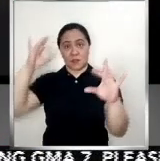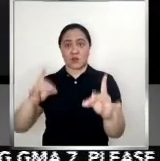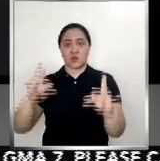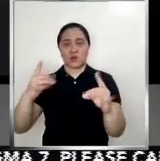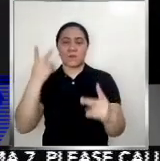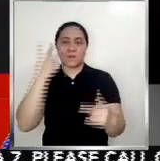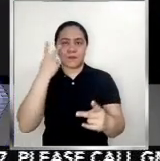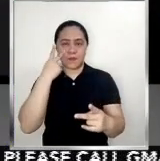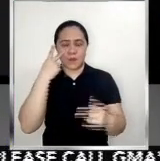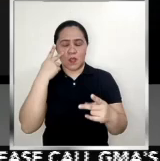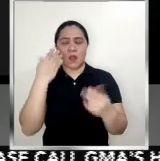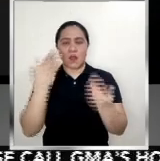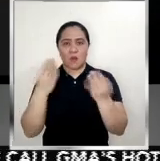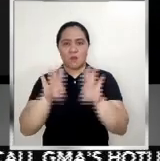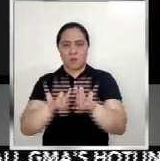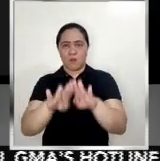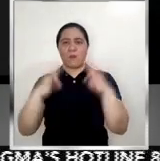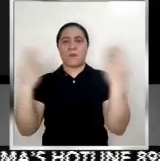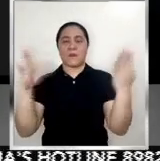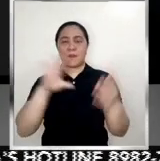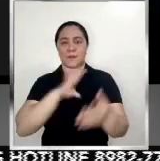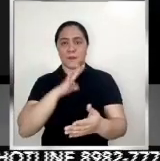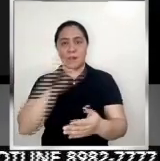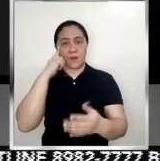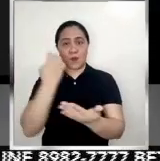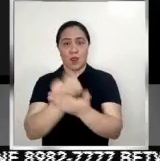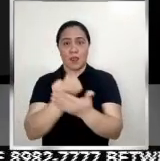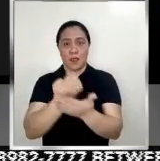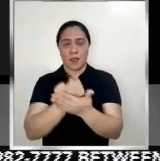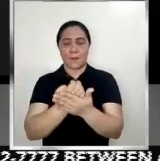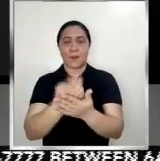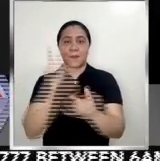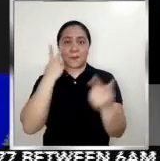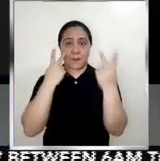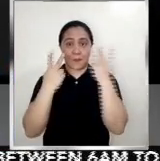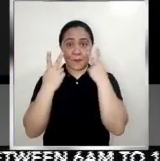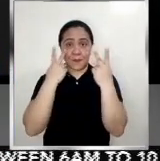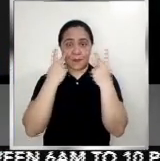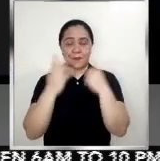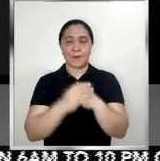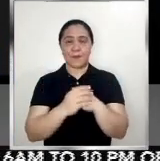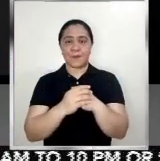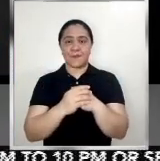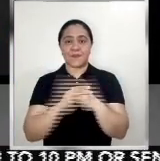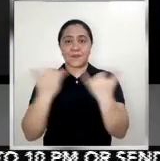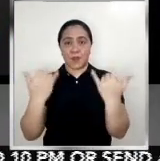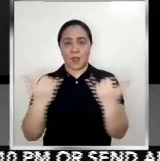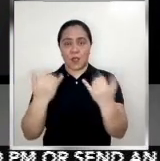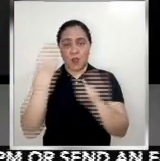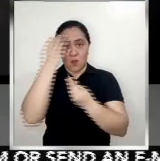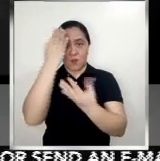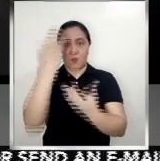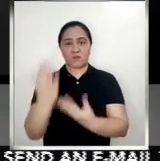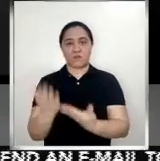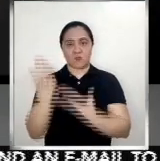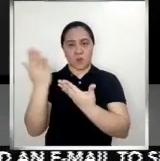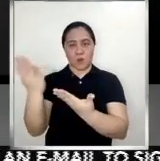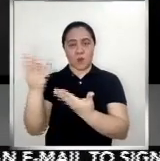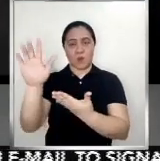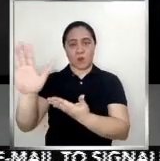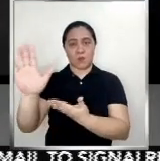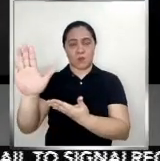ekonomiya. Then, we will now leave it up to DTI, no,